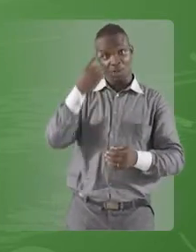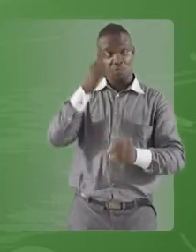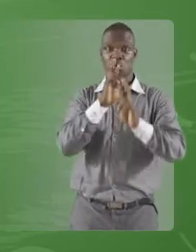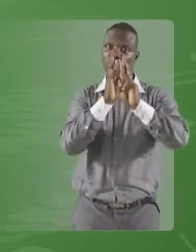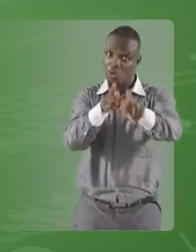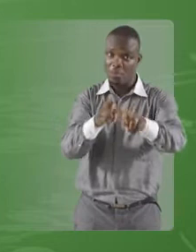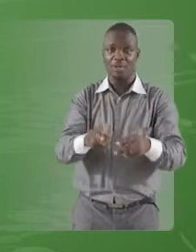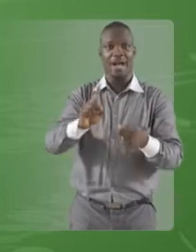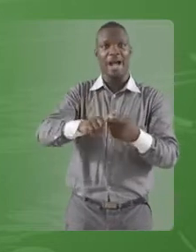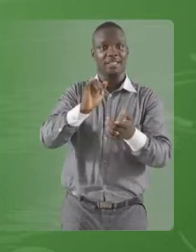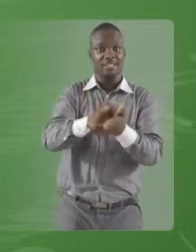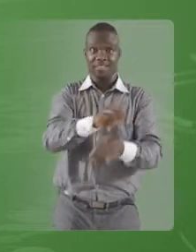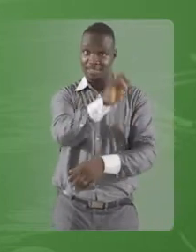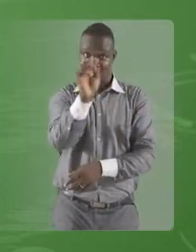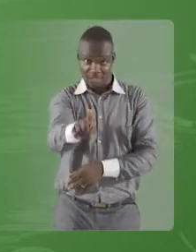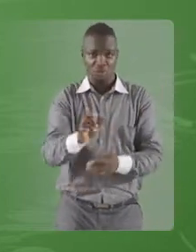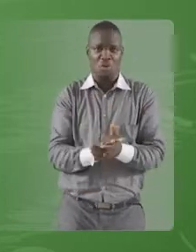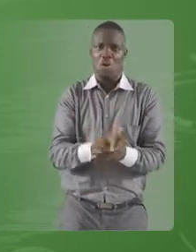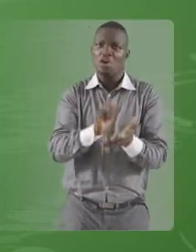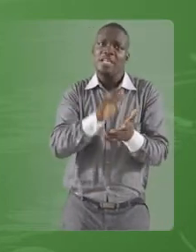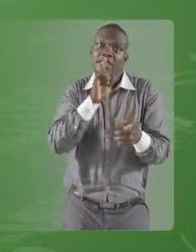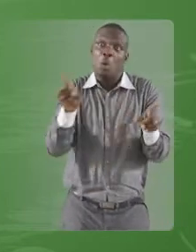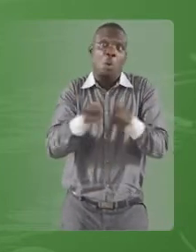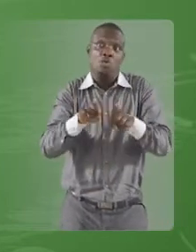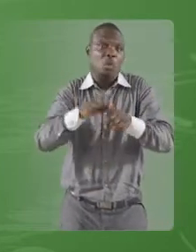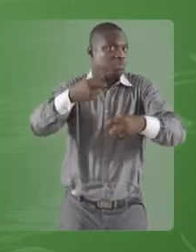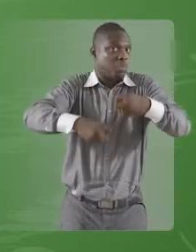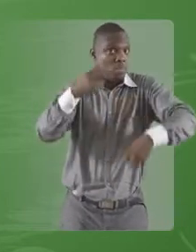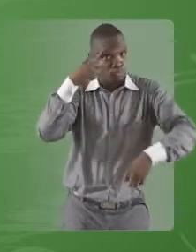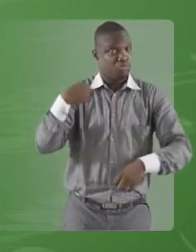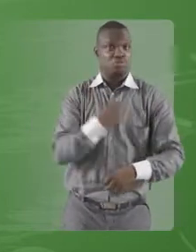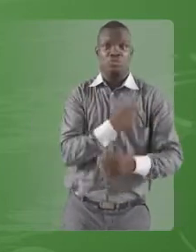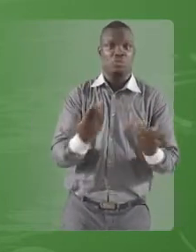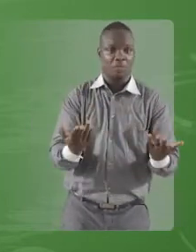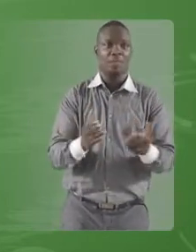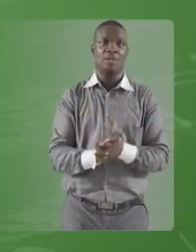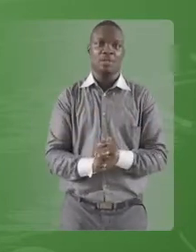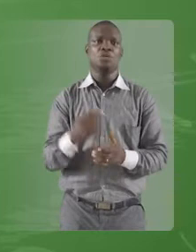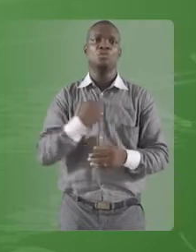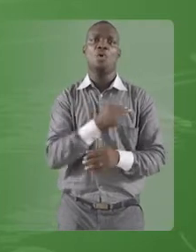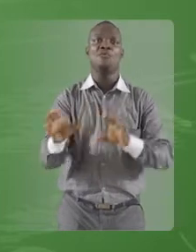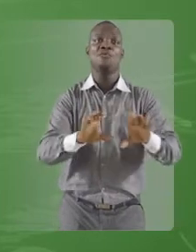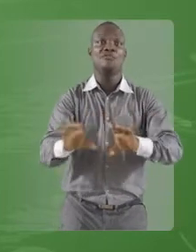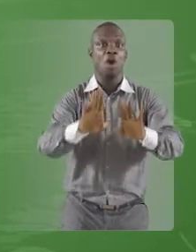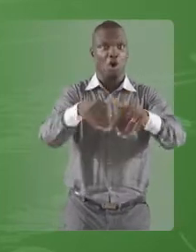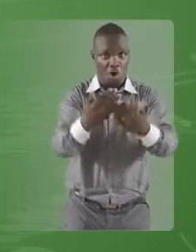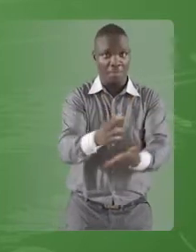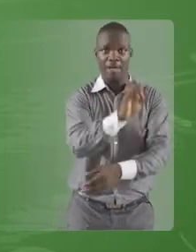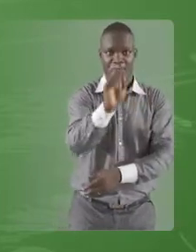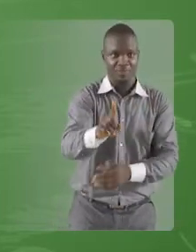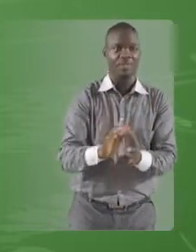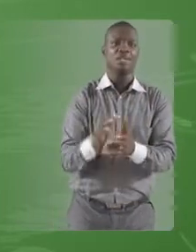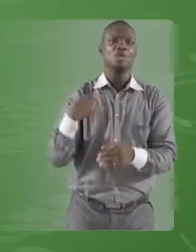répondre à cette question qui est pour nous en SVT un problème, dites ce que nous allons faire. Eh bien, nous allons